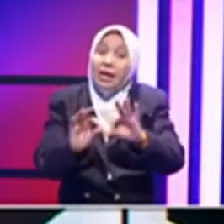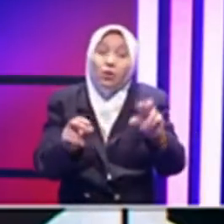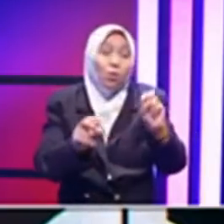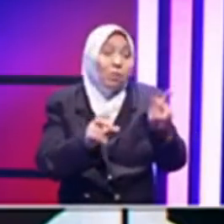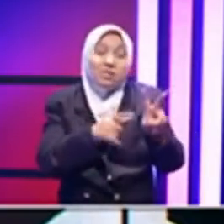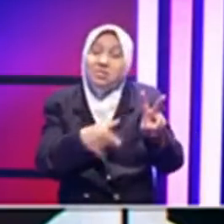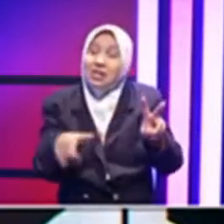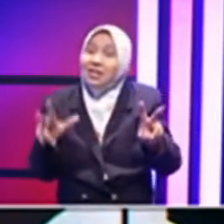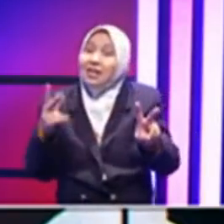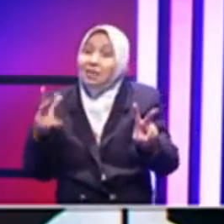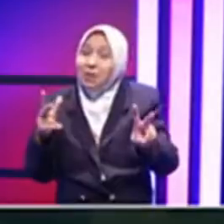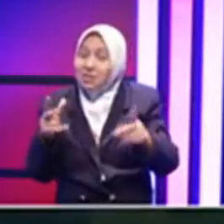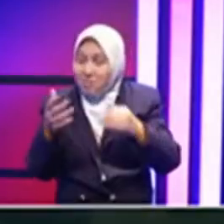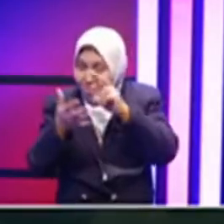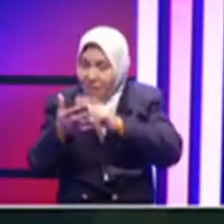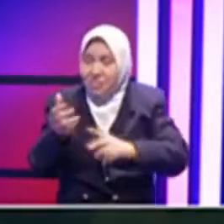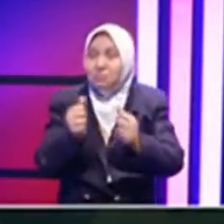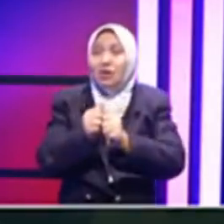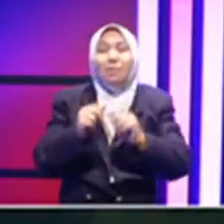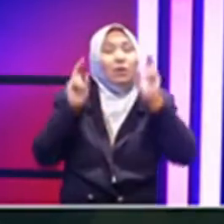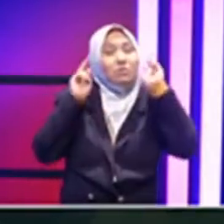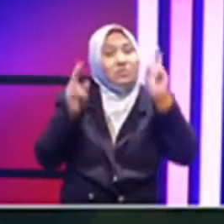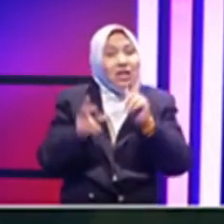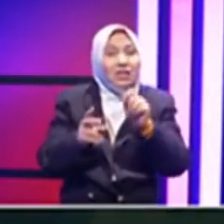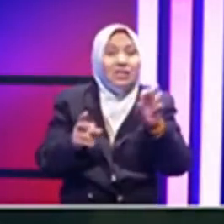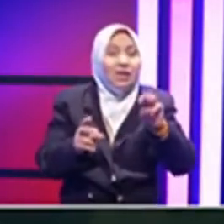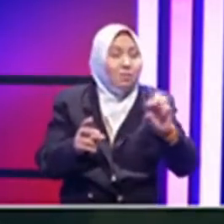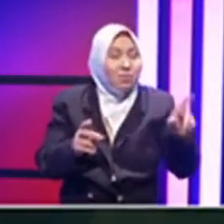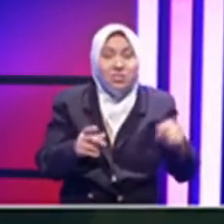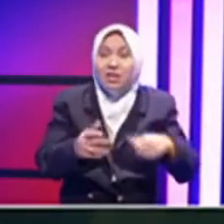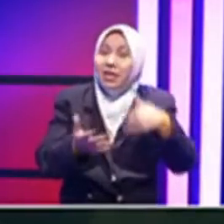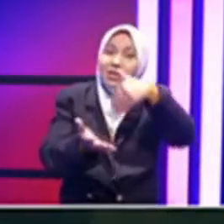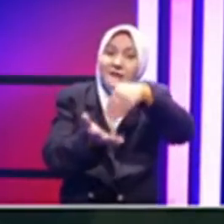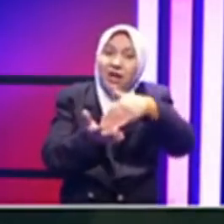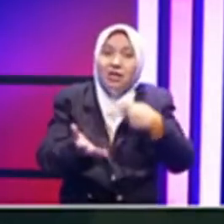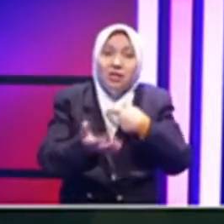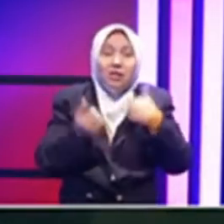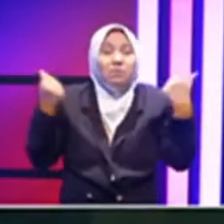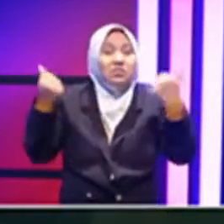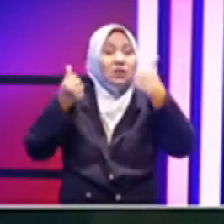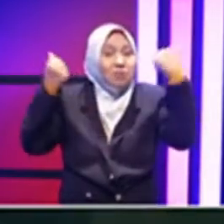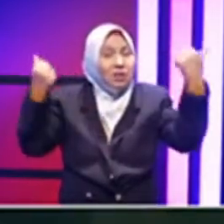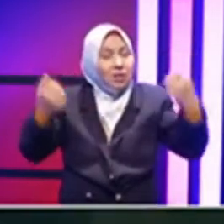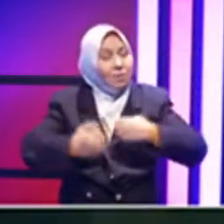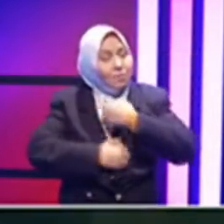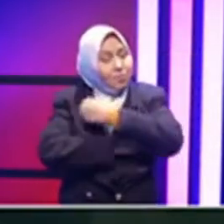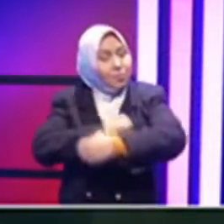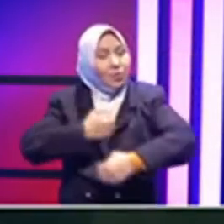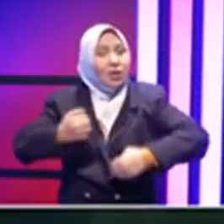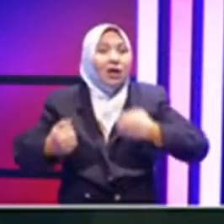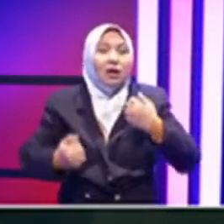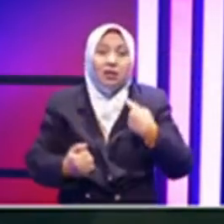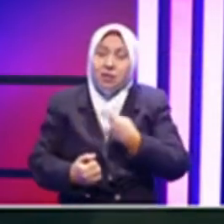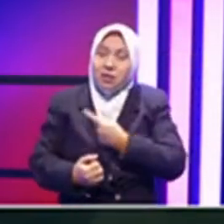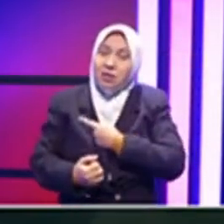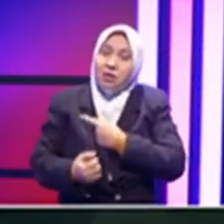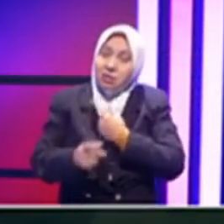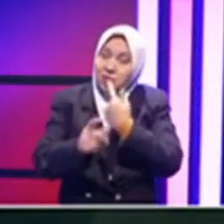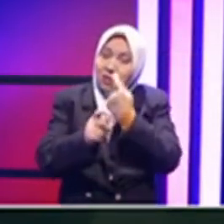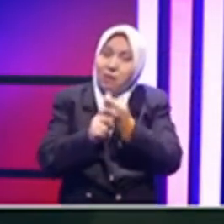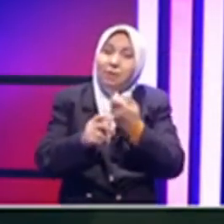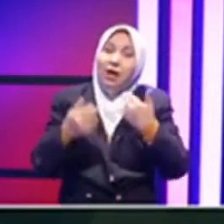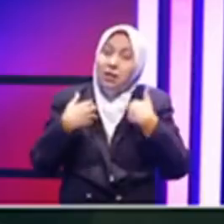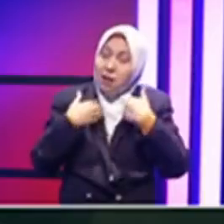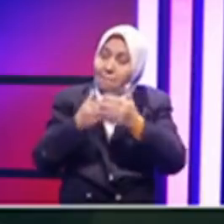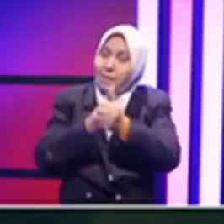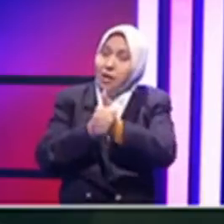13 kita baca bersama Ustaz Tirmizi. Baik, alhamdulillah, di tengah-tengah kita menyambut keseronokan dan sebagainya, kita tetap kena ada